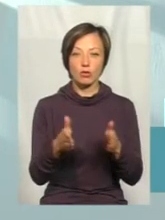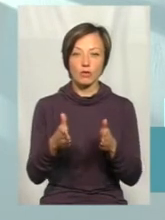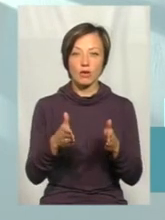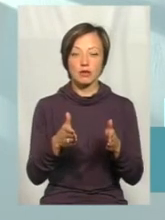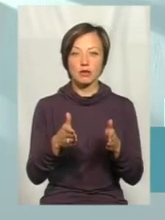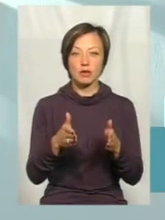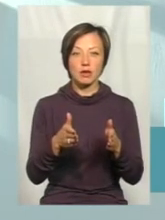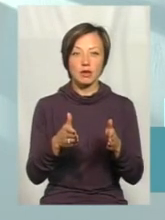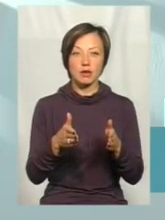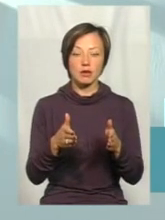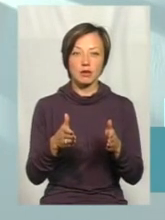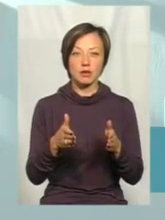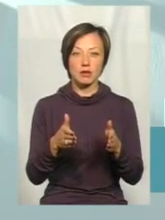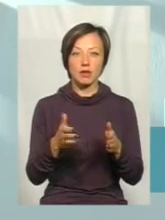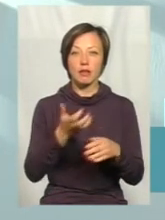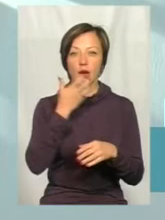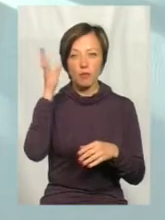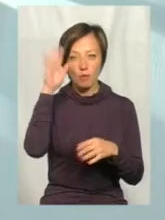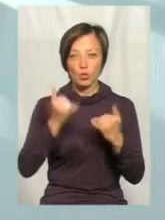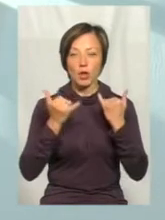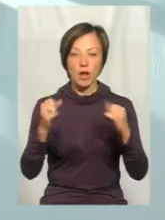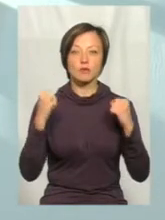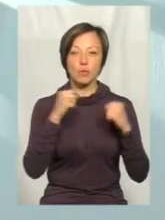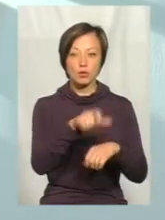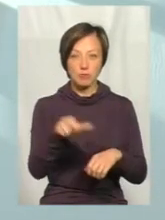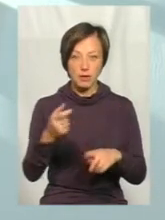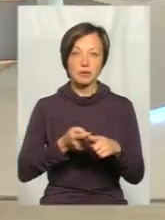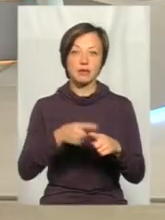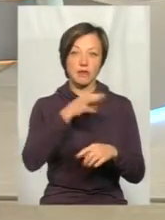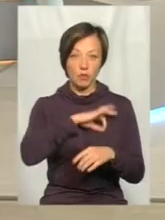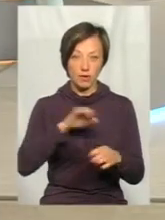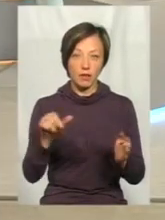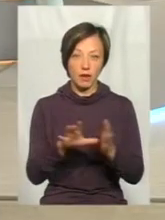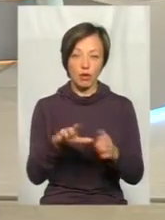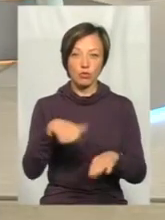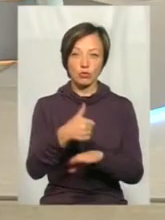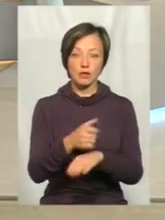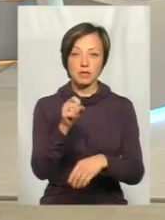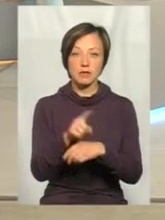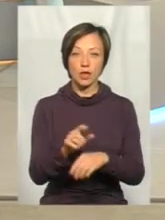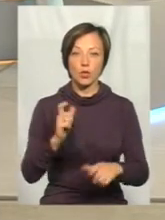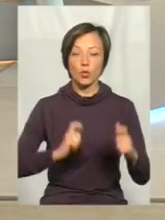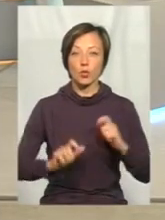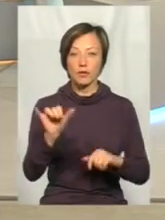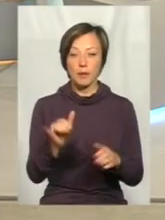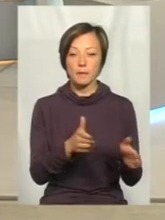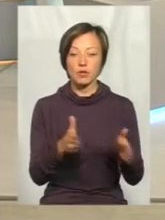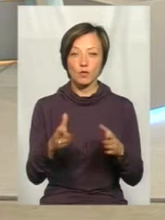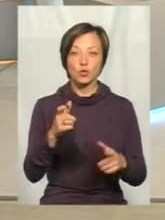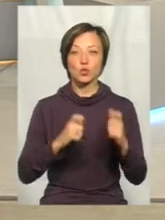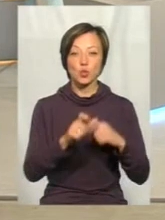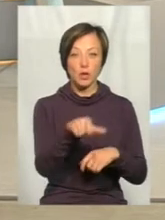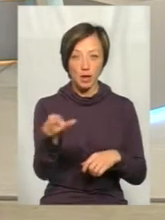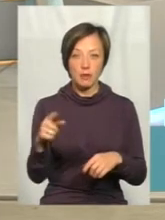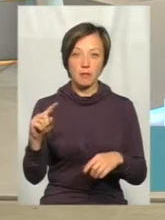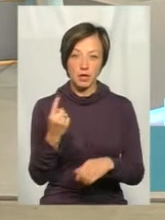для спортсменів. Тобто ця енергія буде використовуватись і, звичайно ж, так як основна задача вузу – це саме підготовка студентів, то